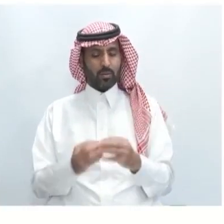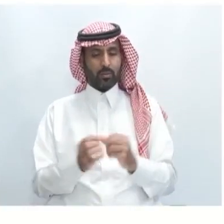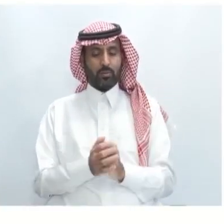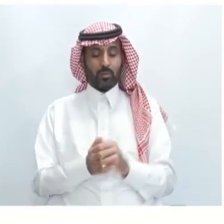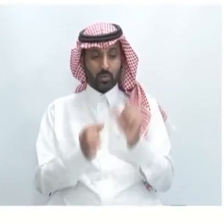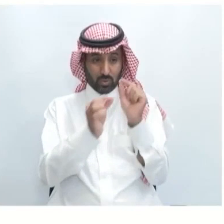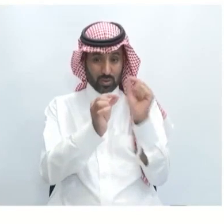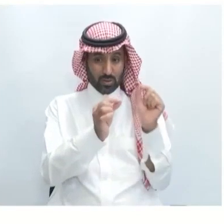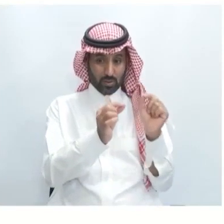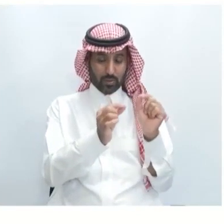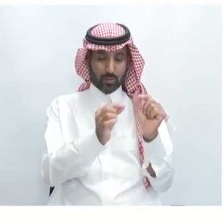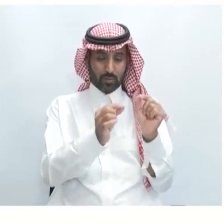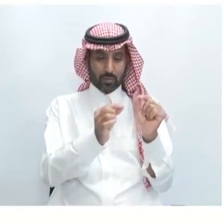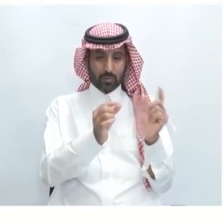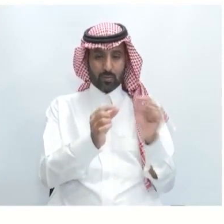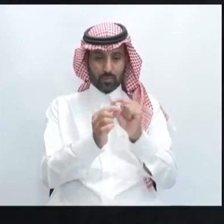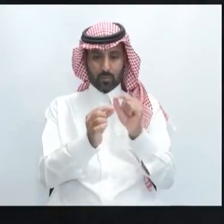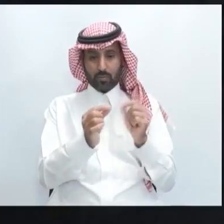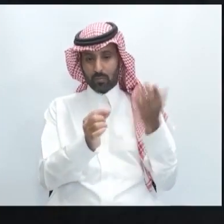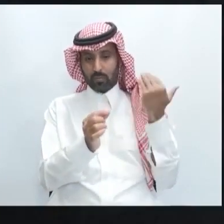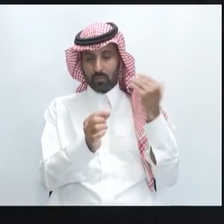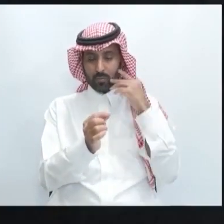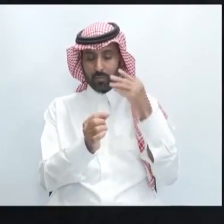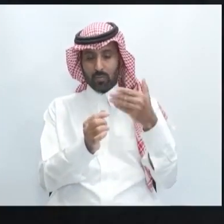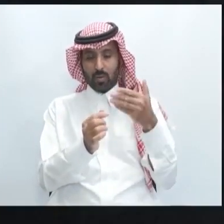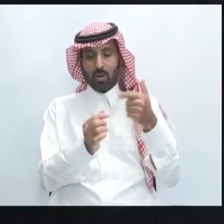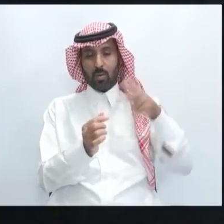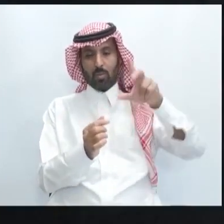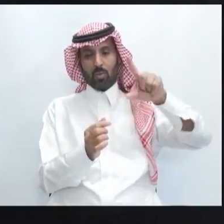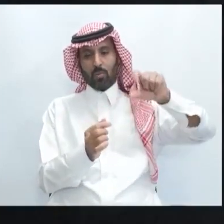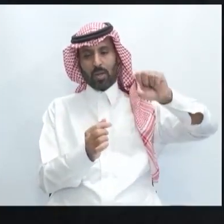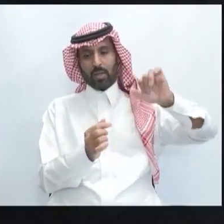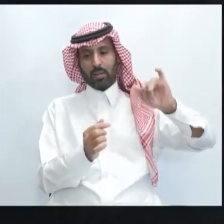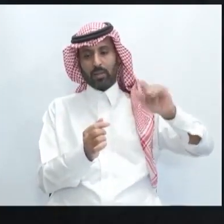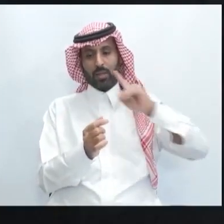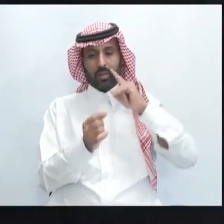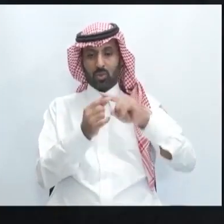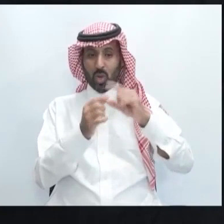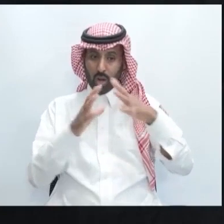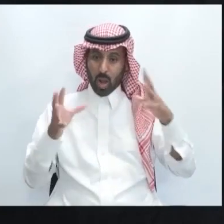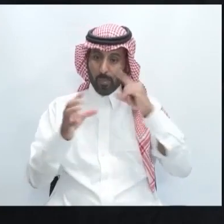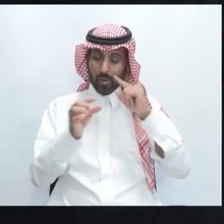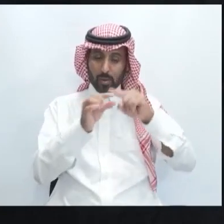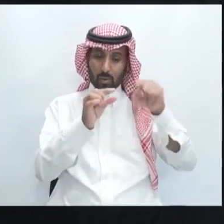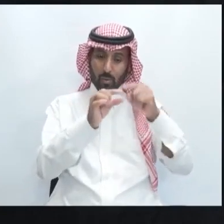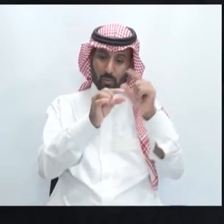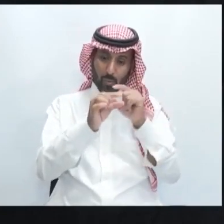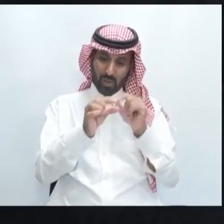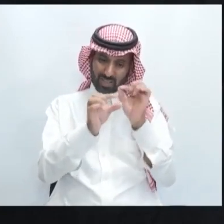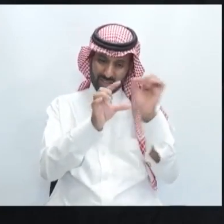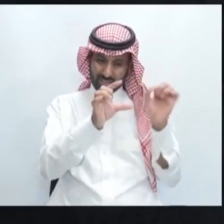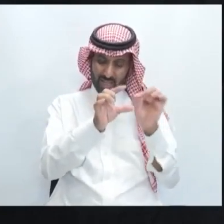هي جزيئات لنعود الان الى البوليمرات البوليمرات قلنا جزيئات كبيره تتكون من جزيئات اصغر منها